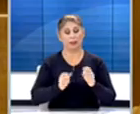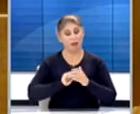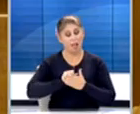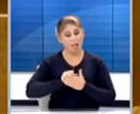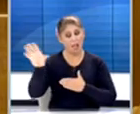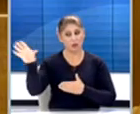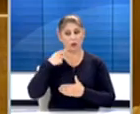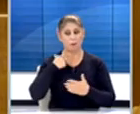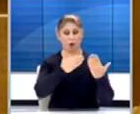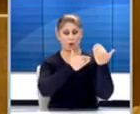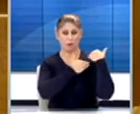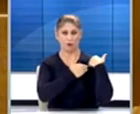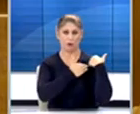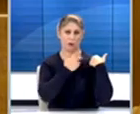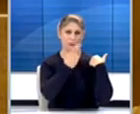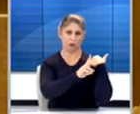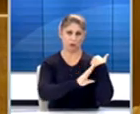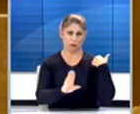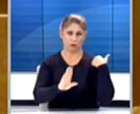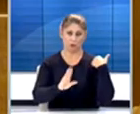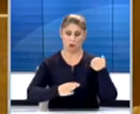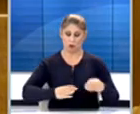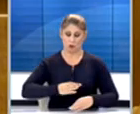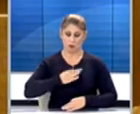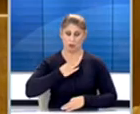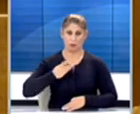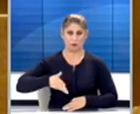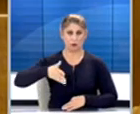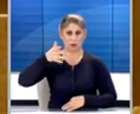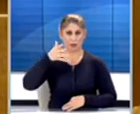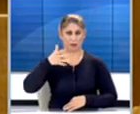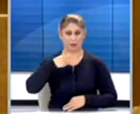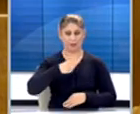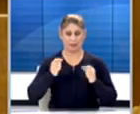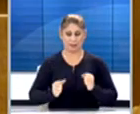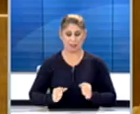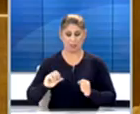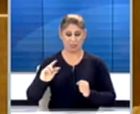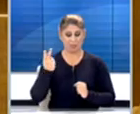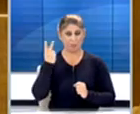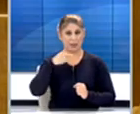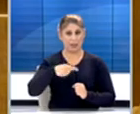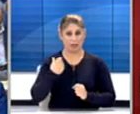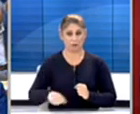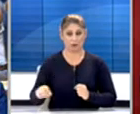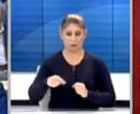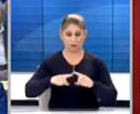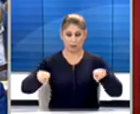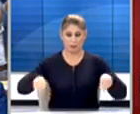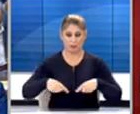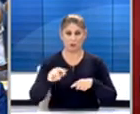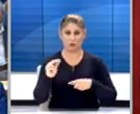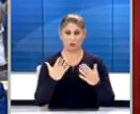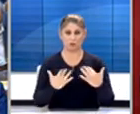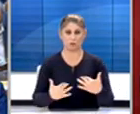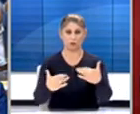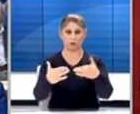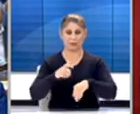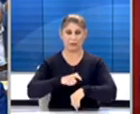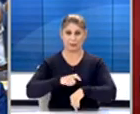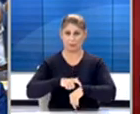Ο κύριος Μητσοτάκης με τη σημερινή του στάση και με τη διπλή απουσία του από την αίθουσα του Κοινοβουλίου την